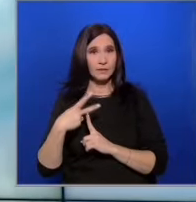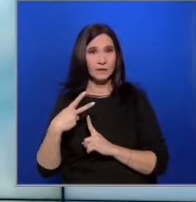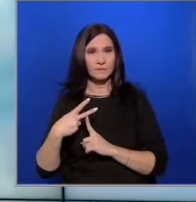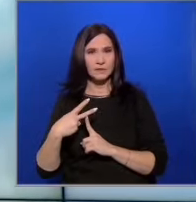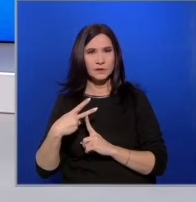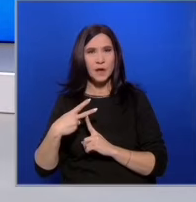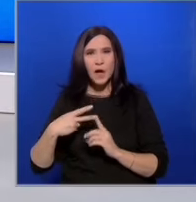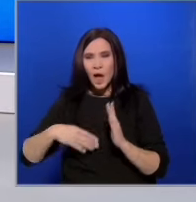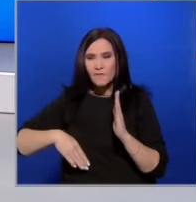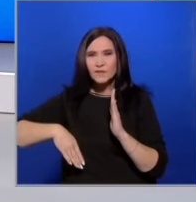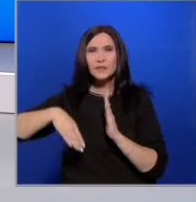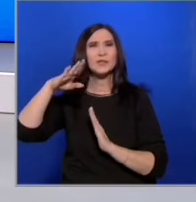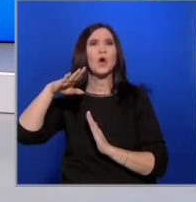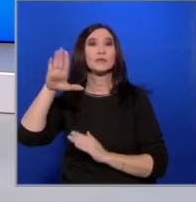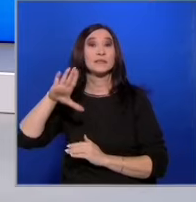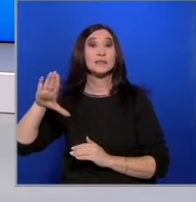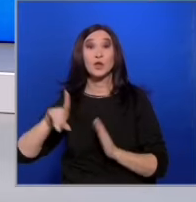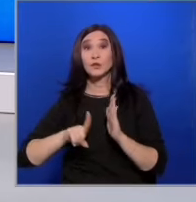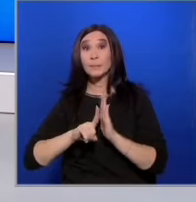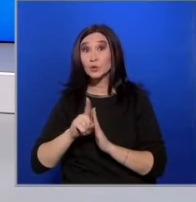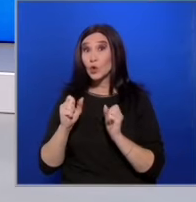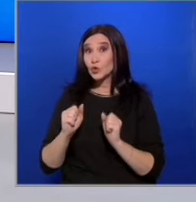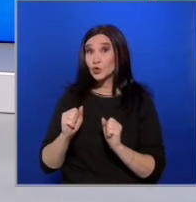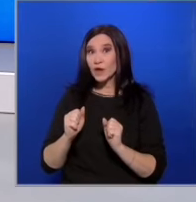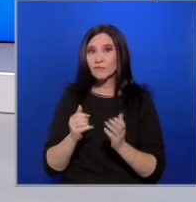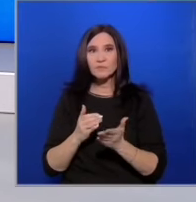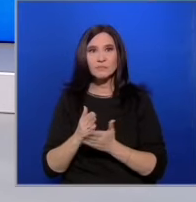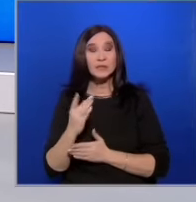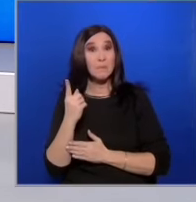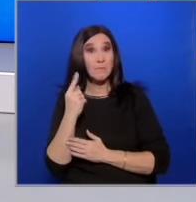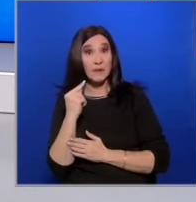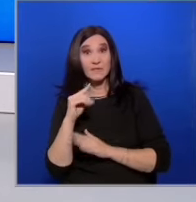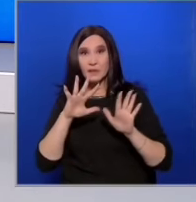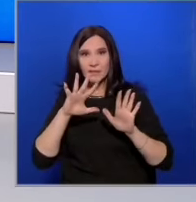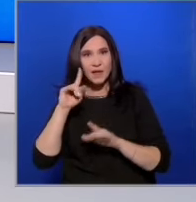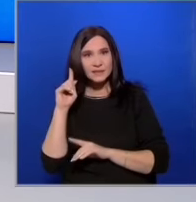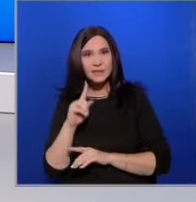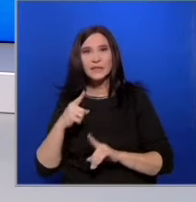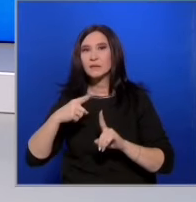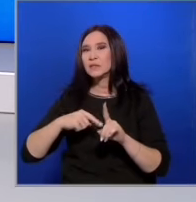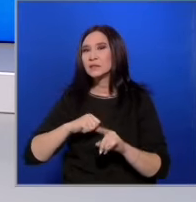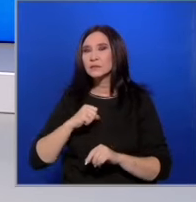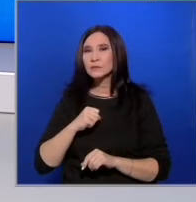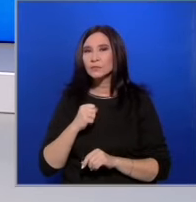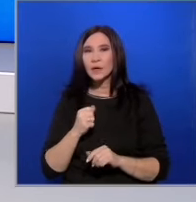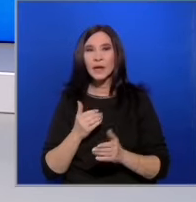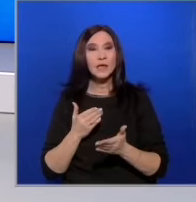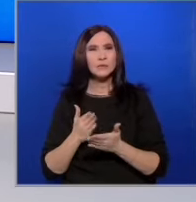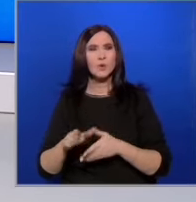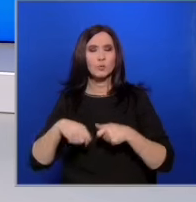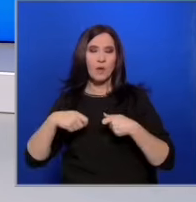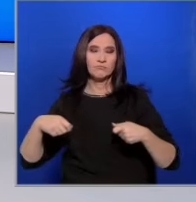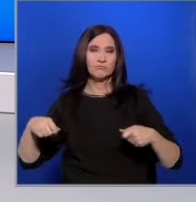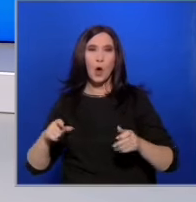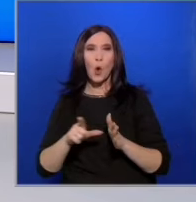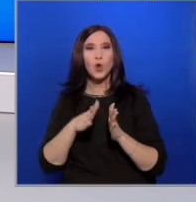телевизия високи са сезона температури ни очакват и през първите десетина дни на месец януари според